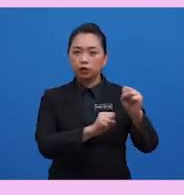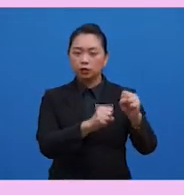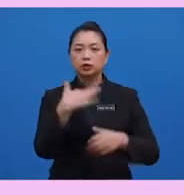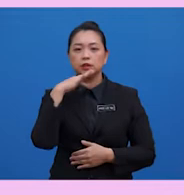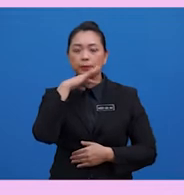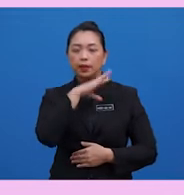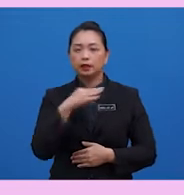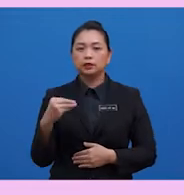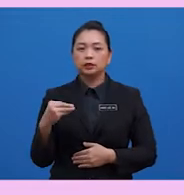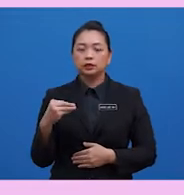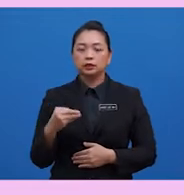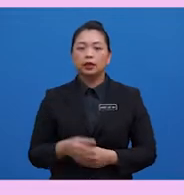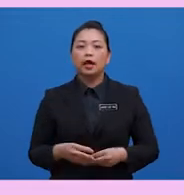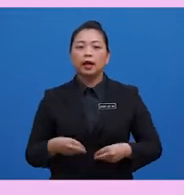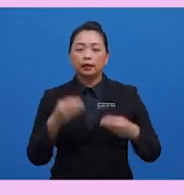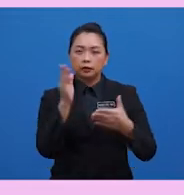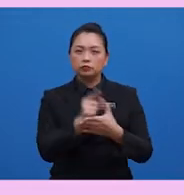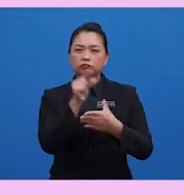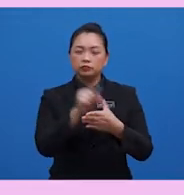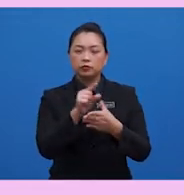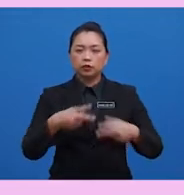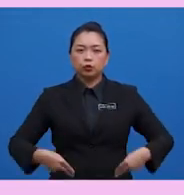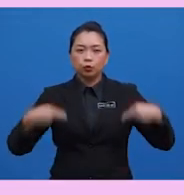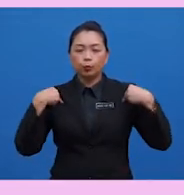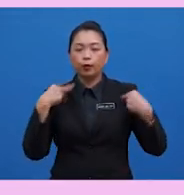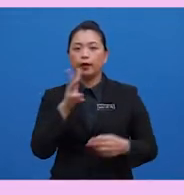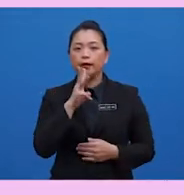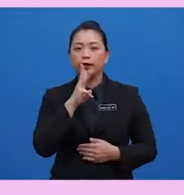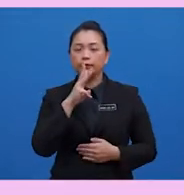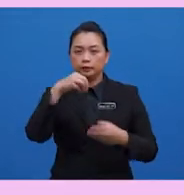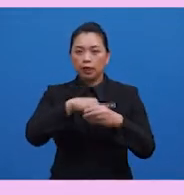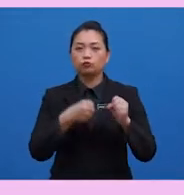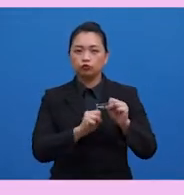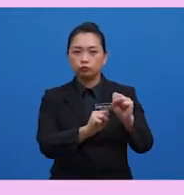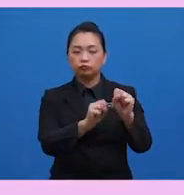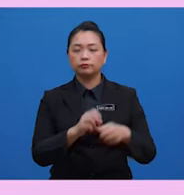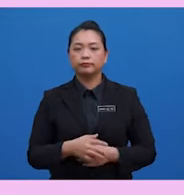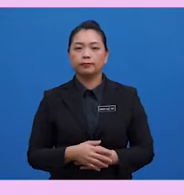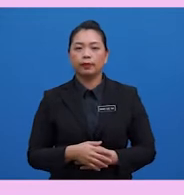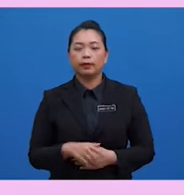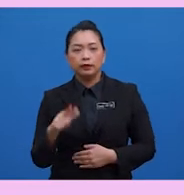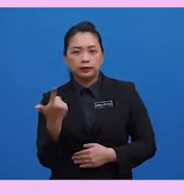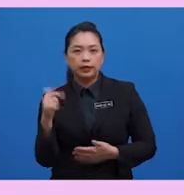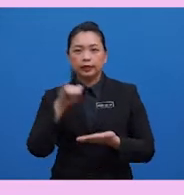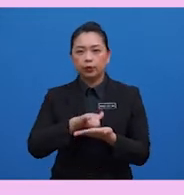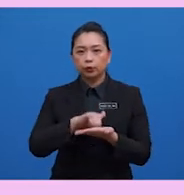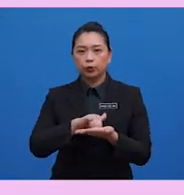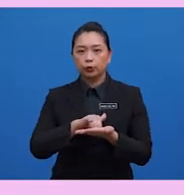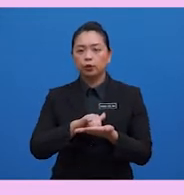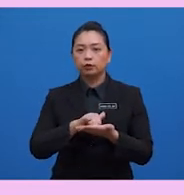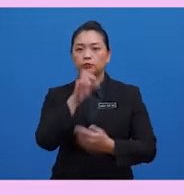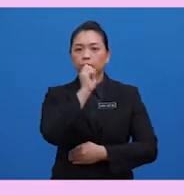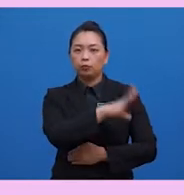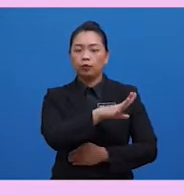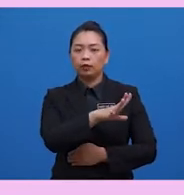tercemar dan seterusnya akan menjejaskan hidupan akuatik di dalam sungai. Selain itu,